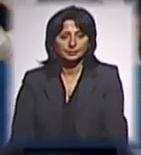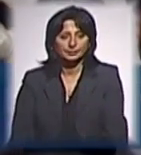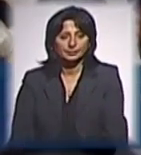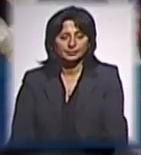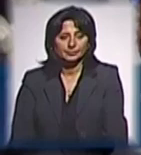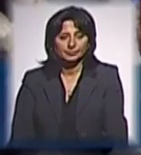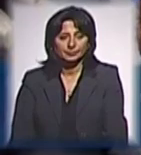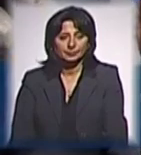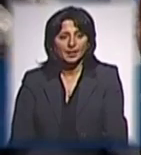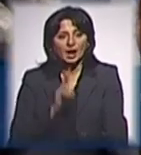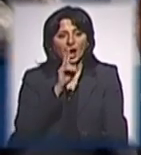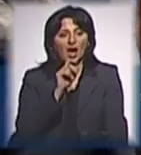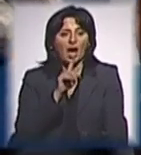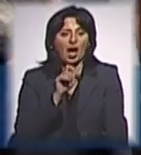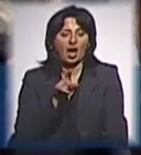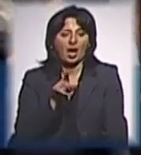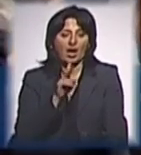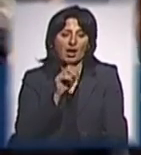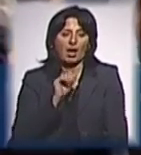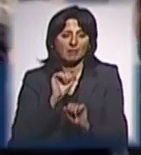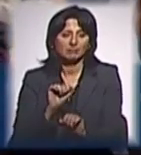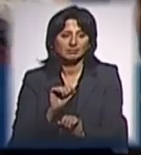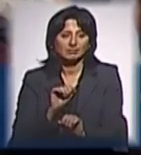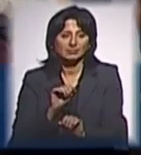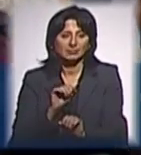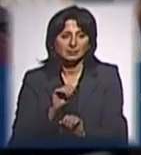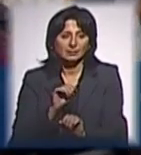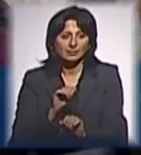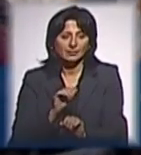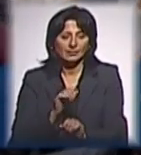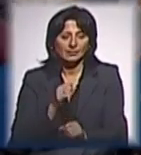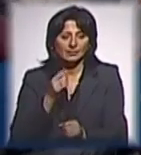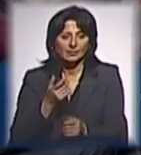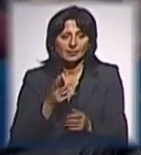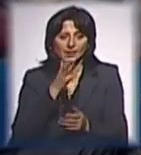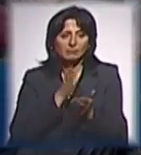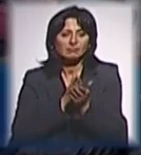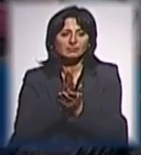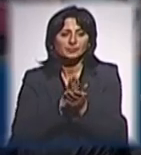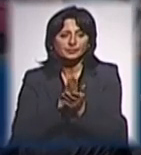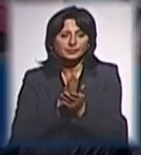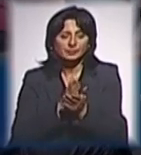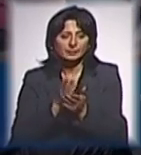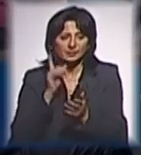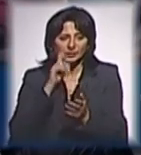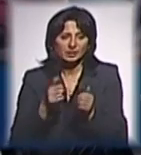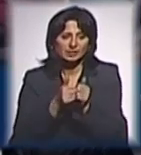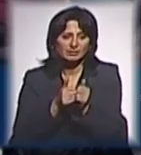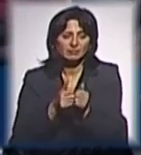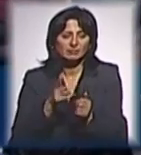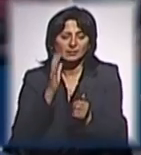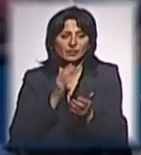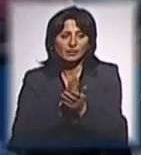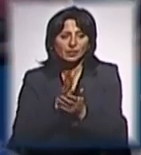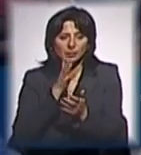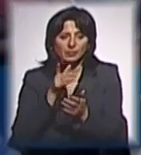მას უჭერ ხარს. და რატომ? ახლოს მიიტანეთ მიკროფონი. აი, ყველაზე ძველი პერიოდში, როცა ვიღავენ ბედავდა სიტყვას და